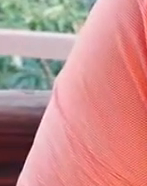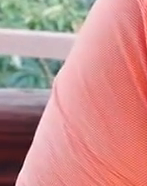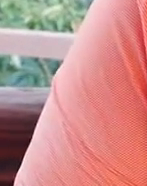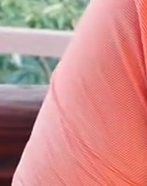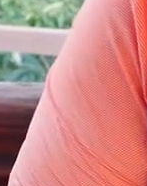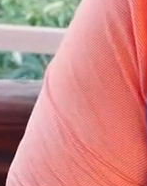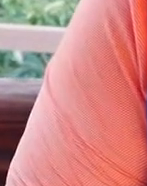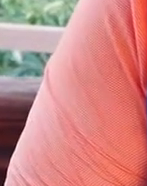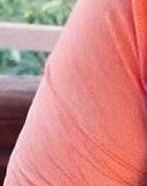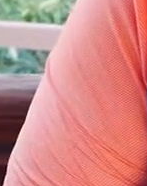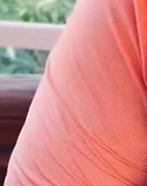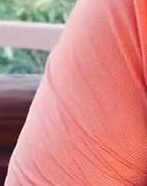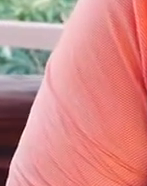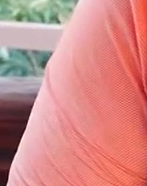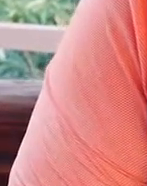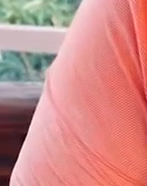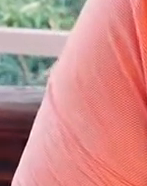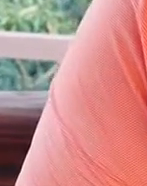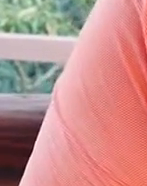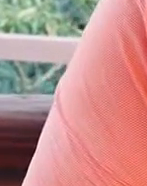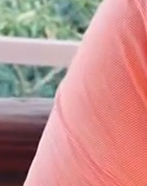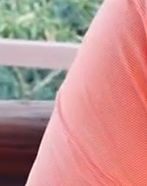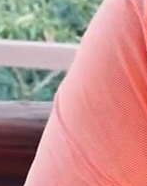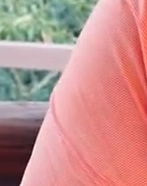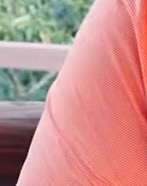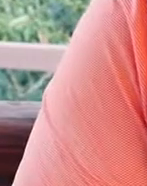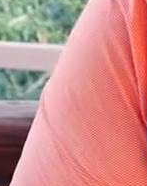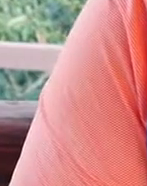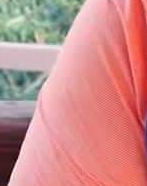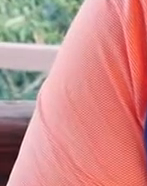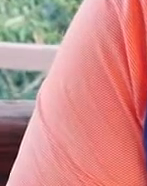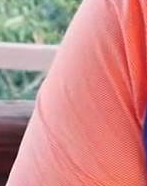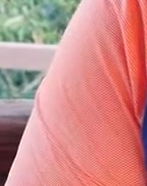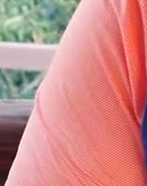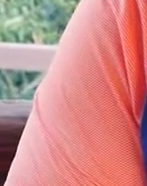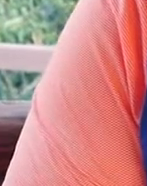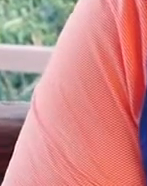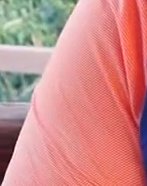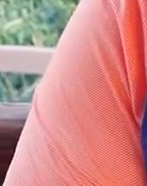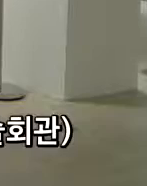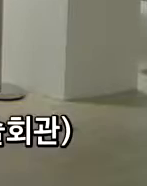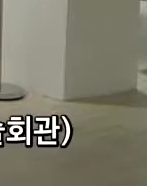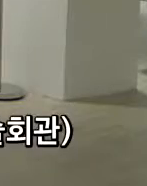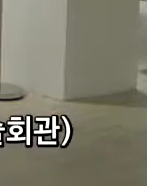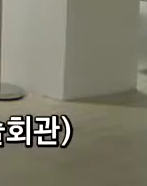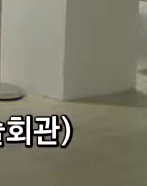굉장히 시원하고 좋습니다. 여름 휴가철 내연산에서 꼭 즐기시길 바랄게요.